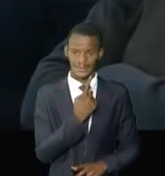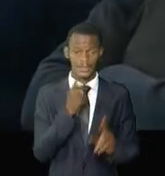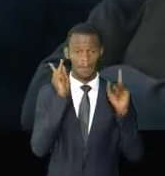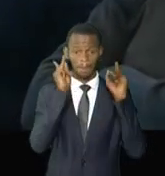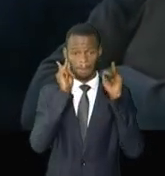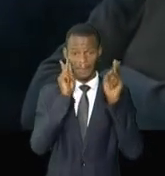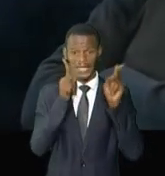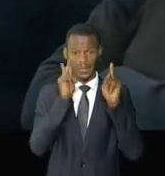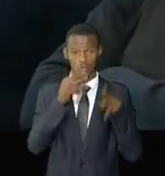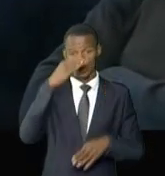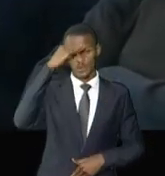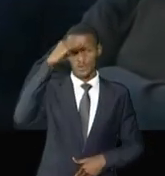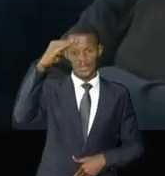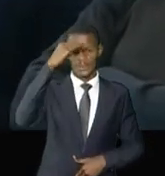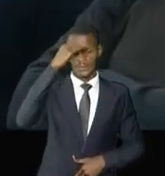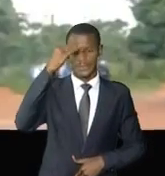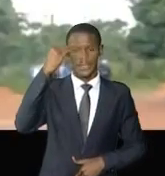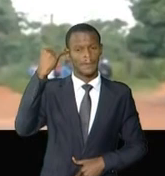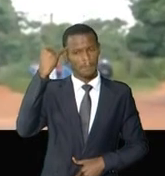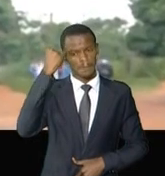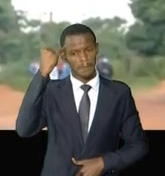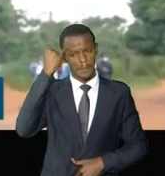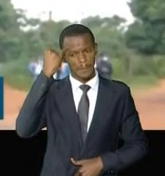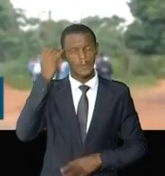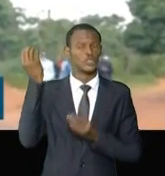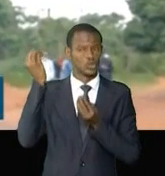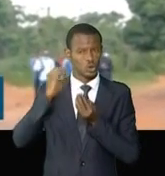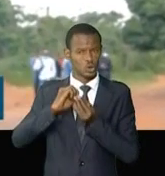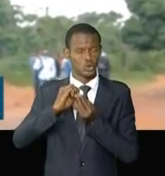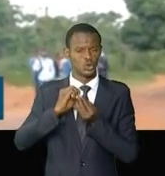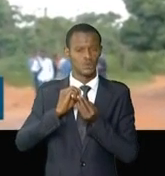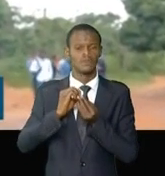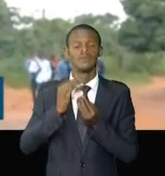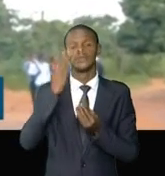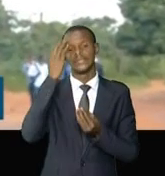en ce qui concerne les méthodes d'enseignement.